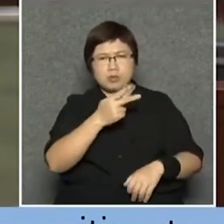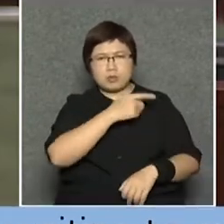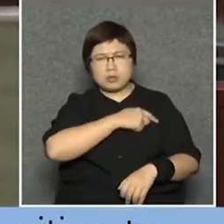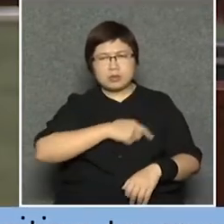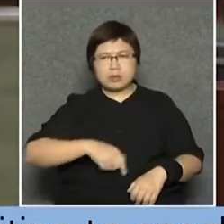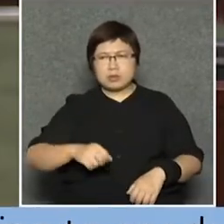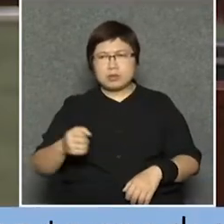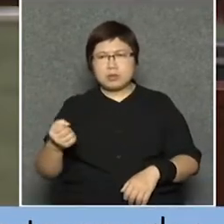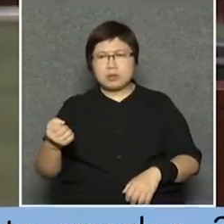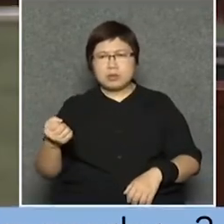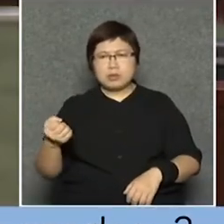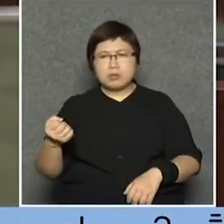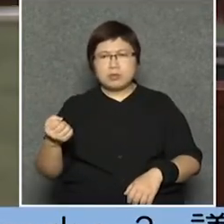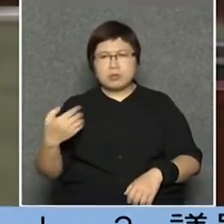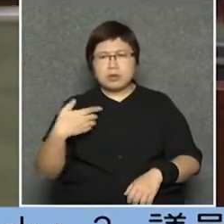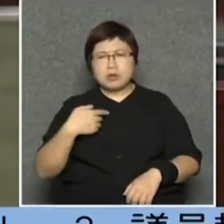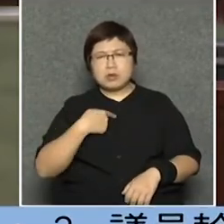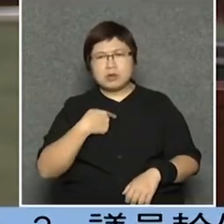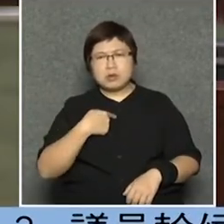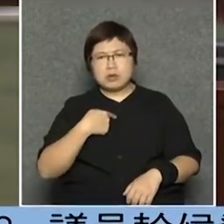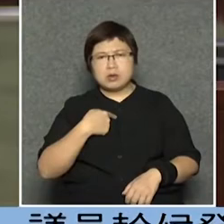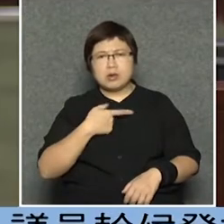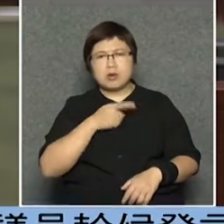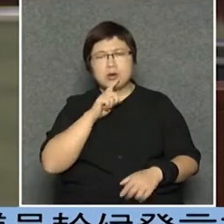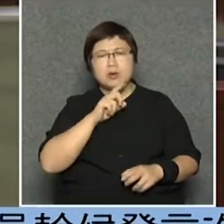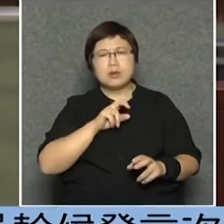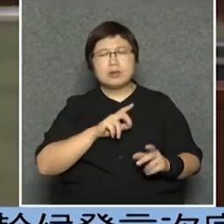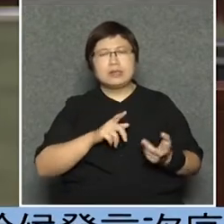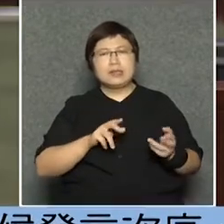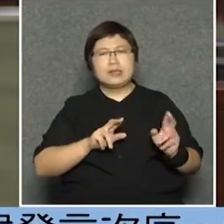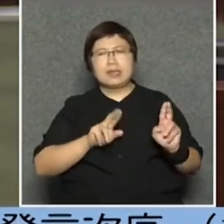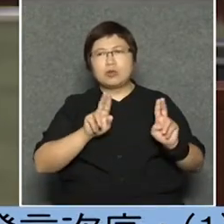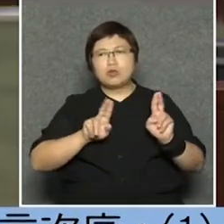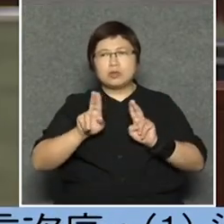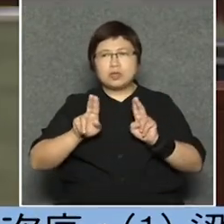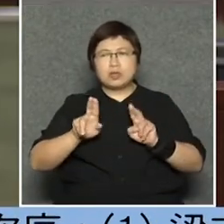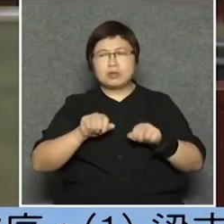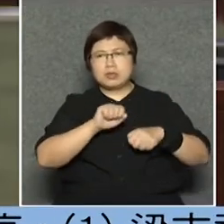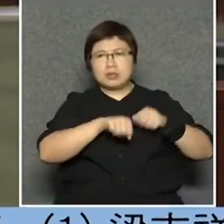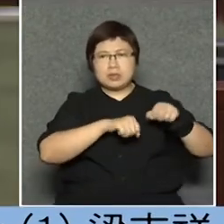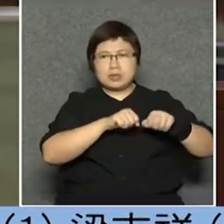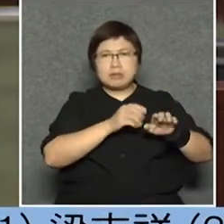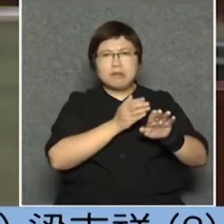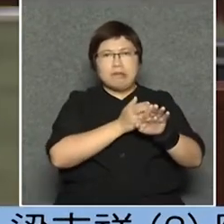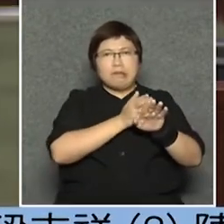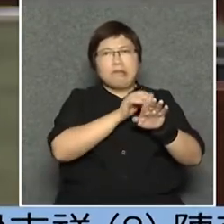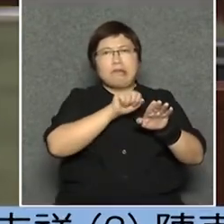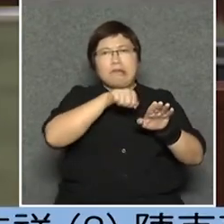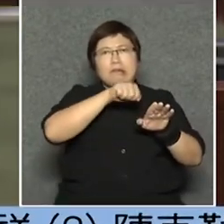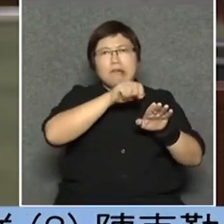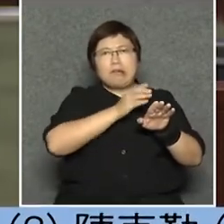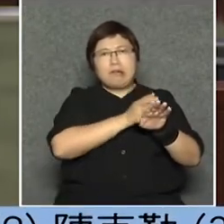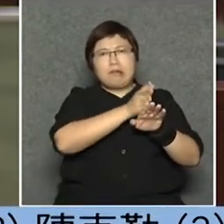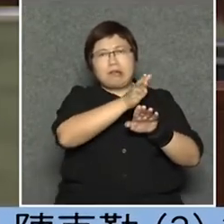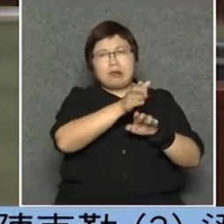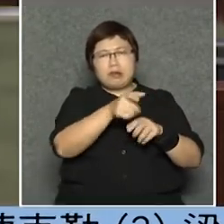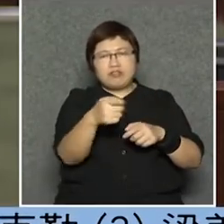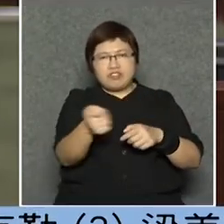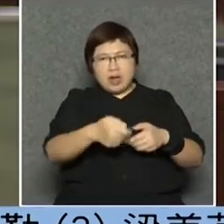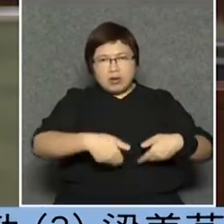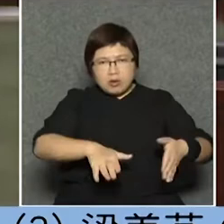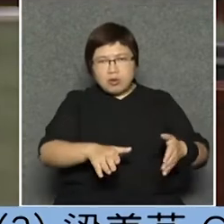就話，我喺太古城踩上嚟，我真係戥佢擔心啊！如果佢踩上 highway 嗰度，梗係唔會